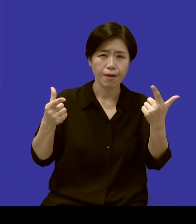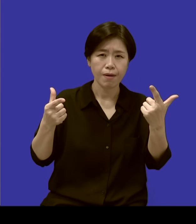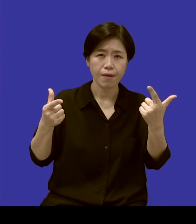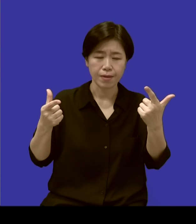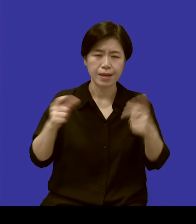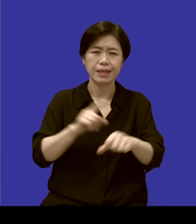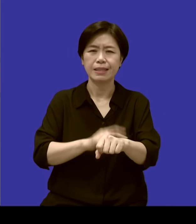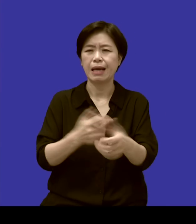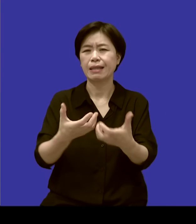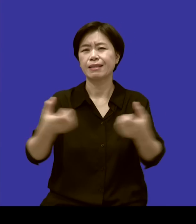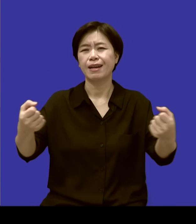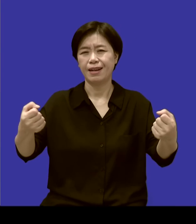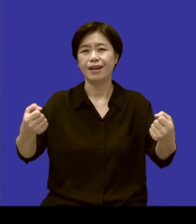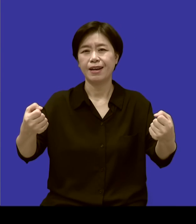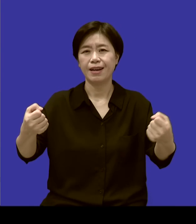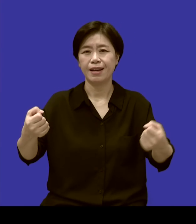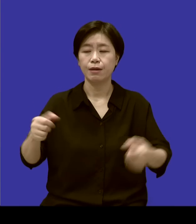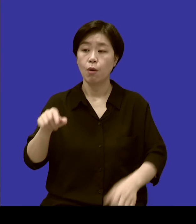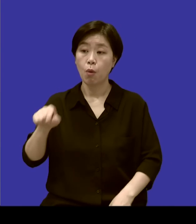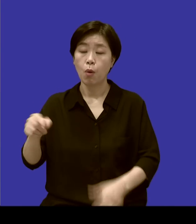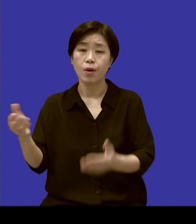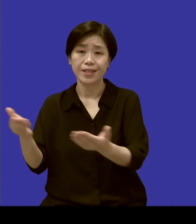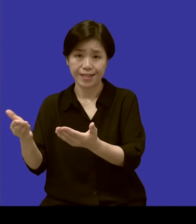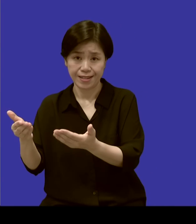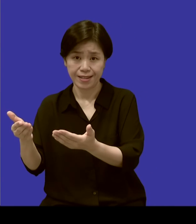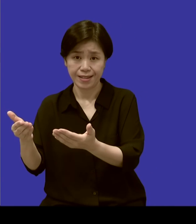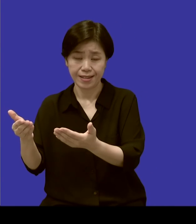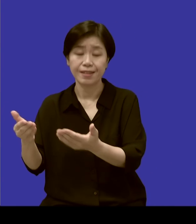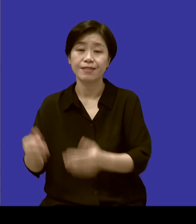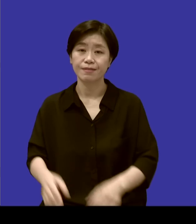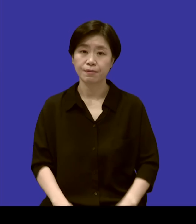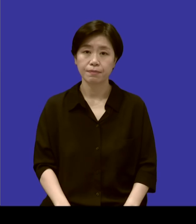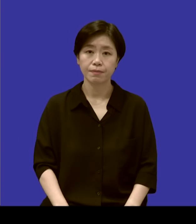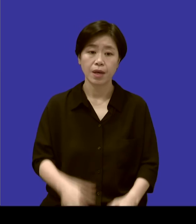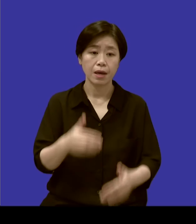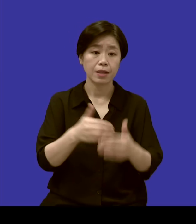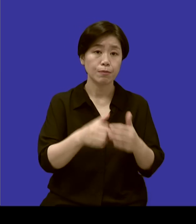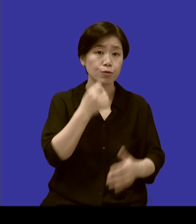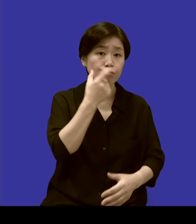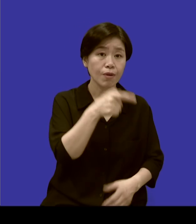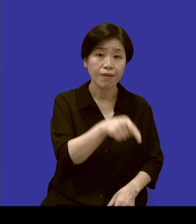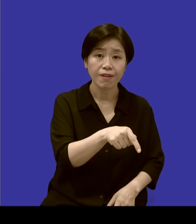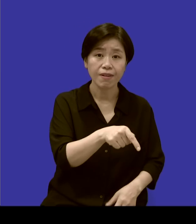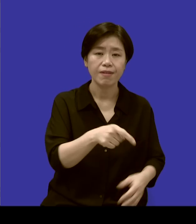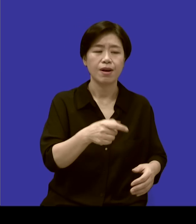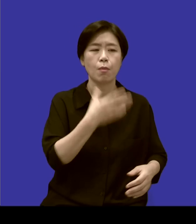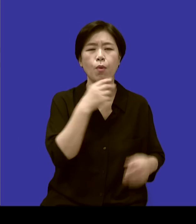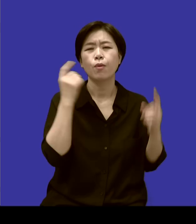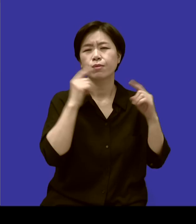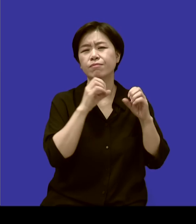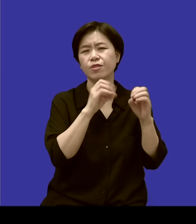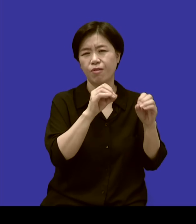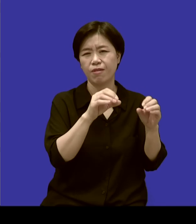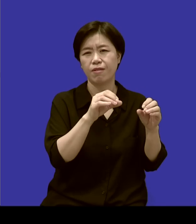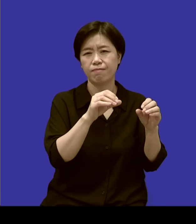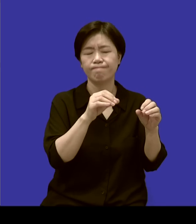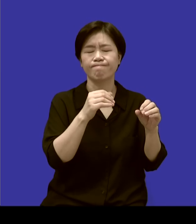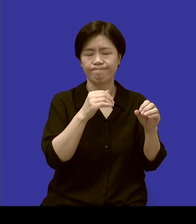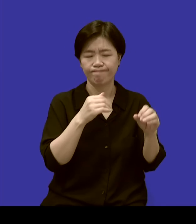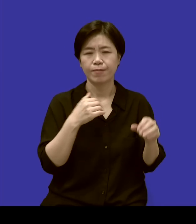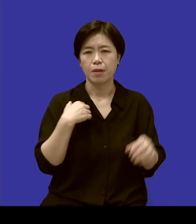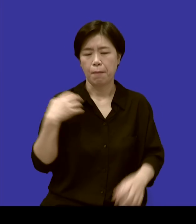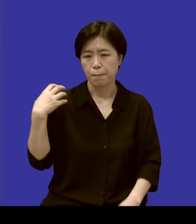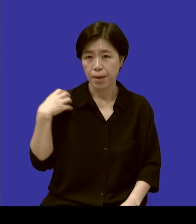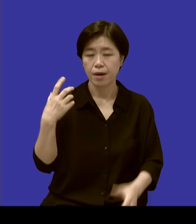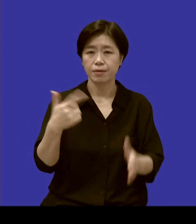되니까 1년 12달은 일을 하게 6개월은 일을 하지만 6개월은 사역을 할 수 있도록 하나님 좀